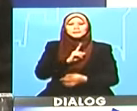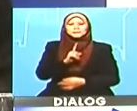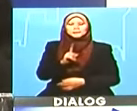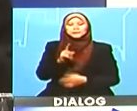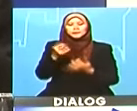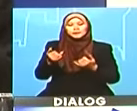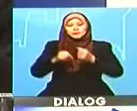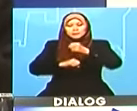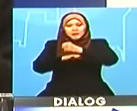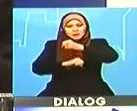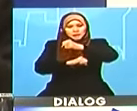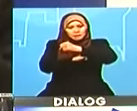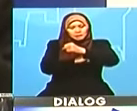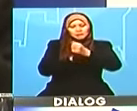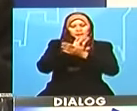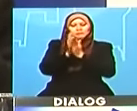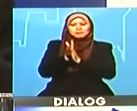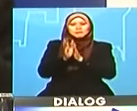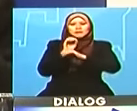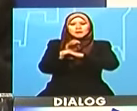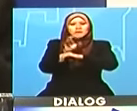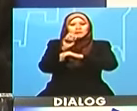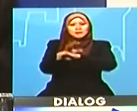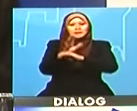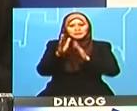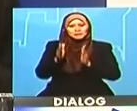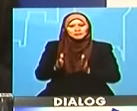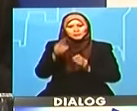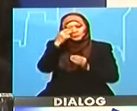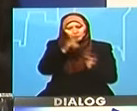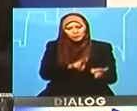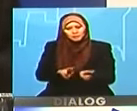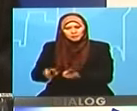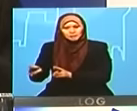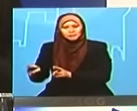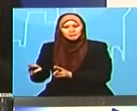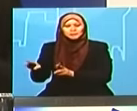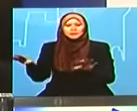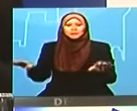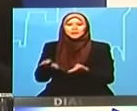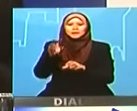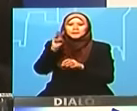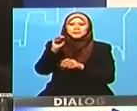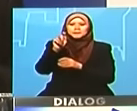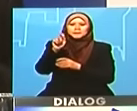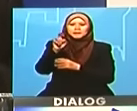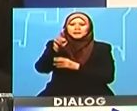prasarana dapat jadi konsultan untuk merancang untuk adakan metro